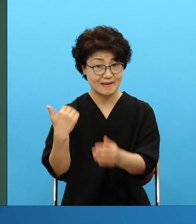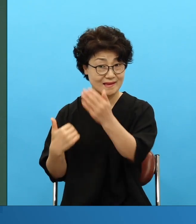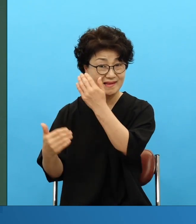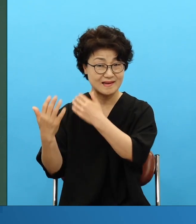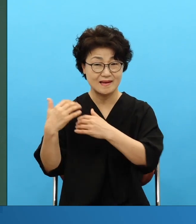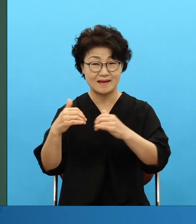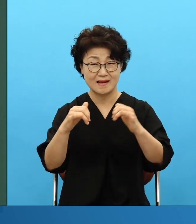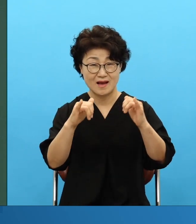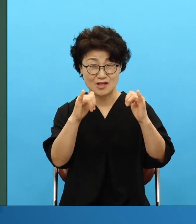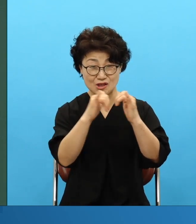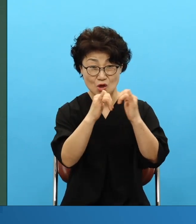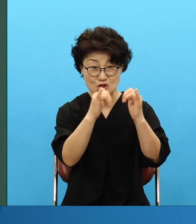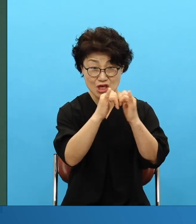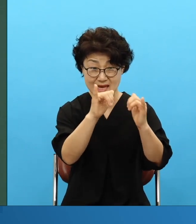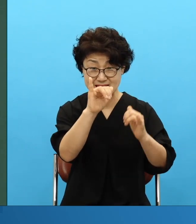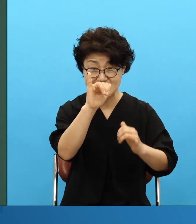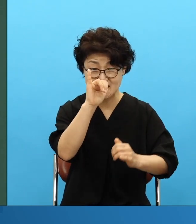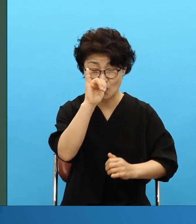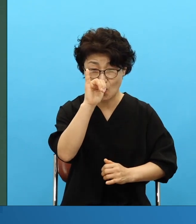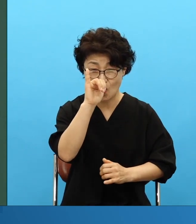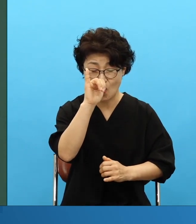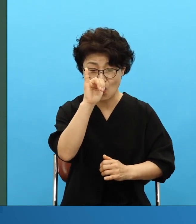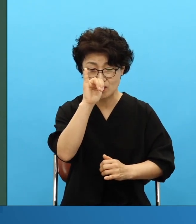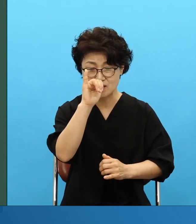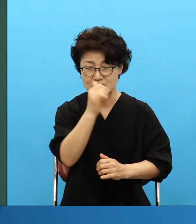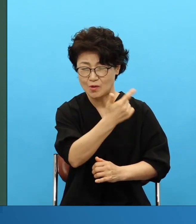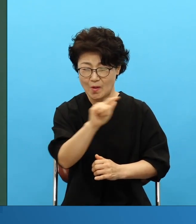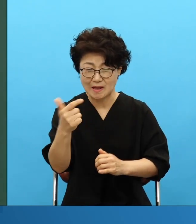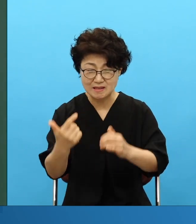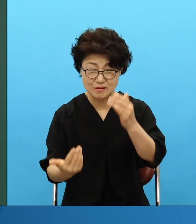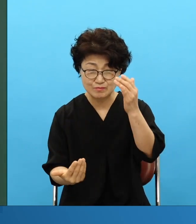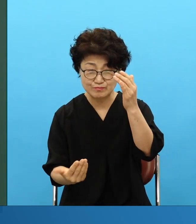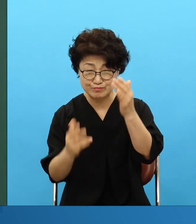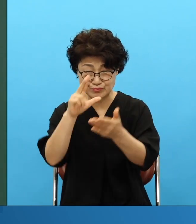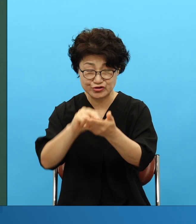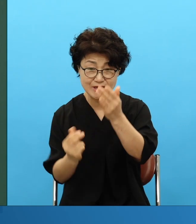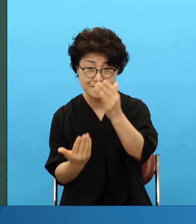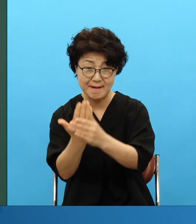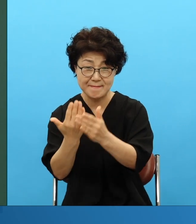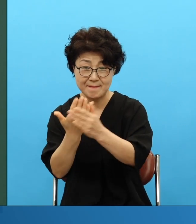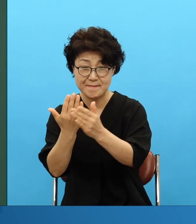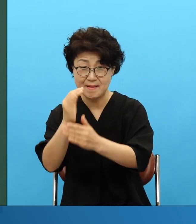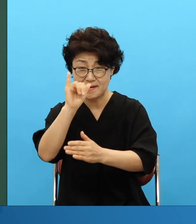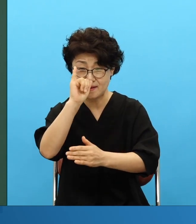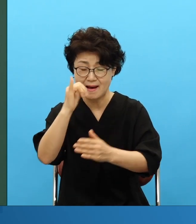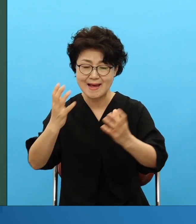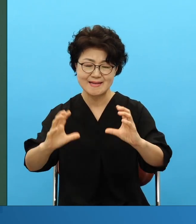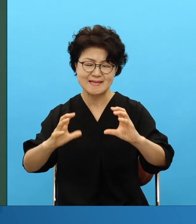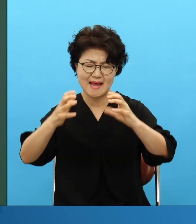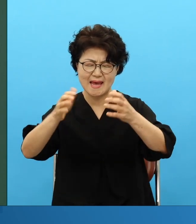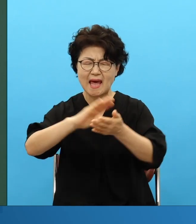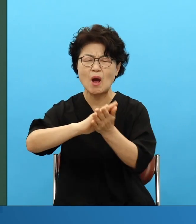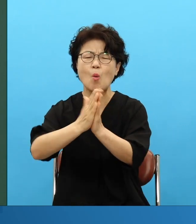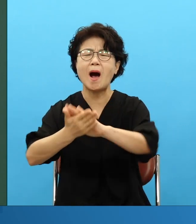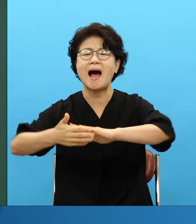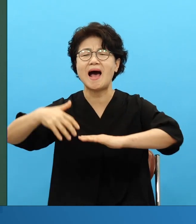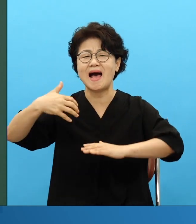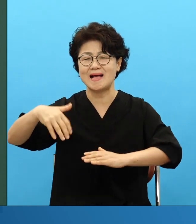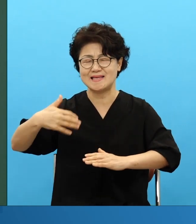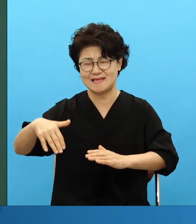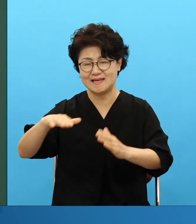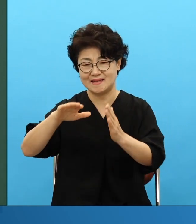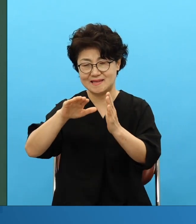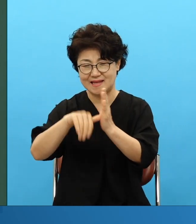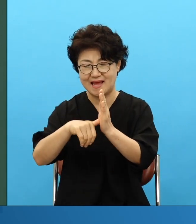그게 세계화가 안 돼서 그런 겁니다. And it matters what kind of network you were doing. They had wars before. Everyone